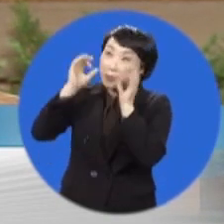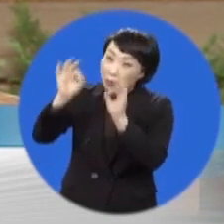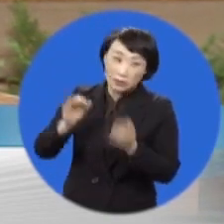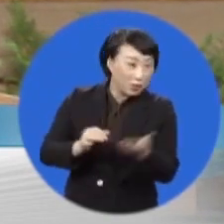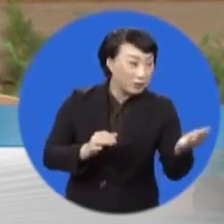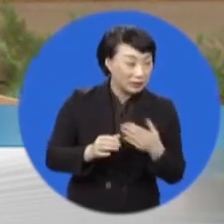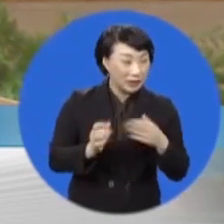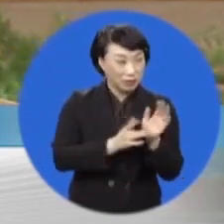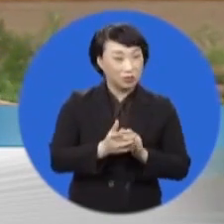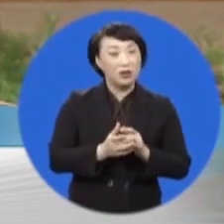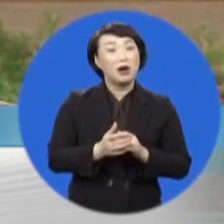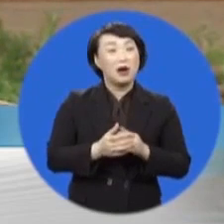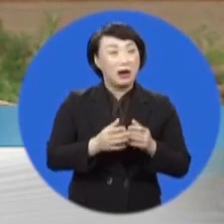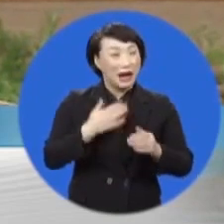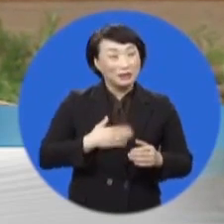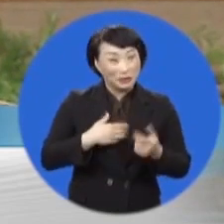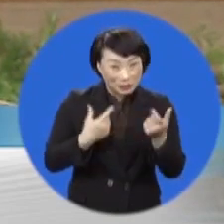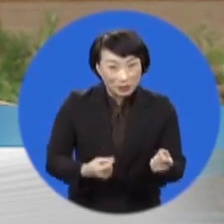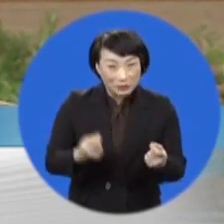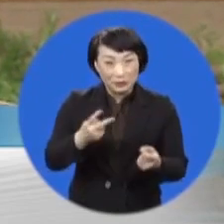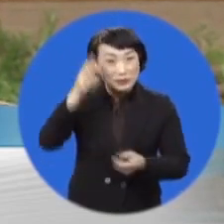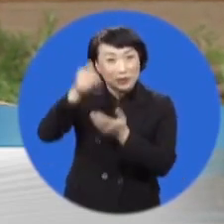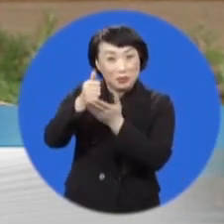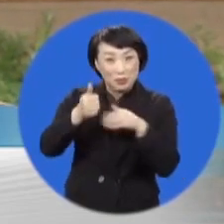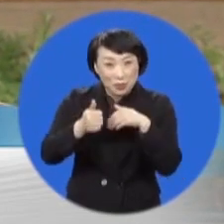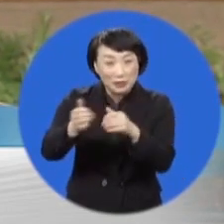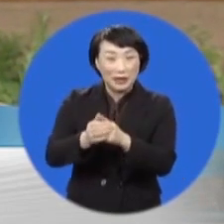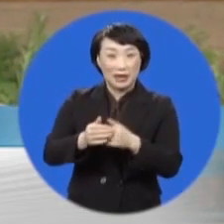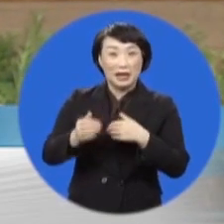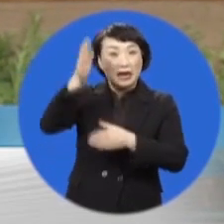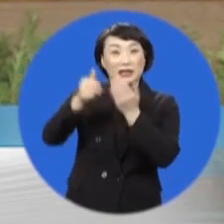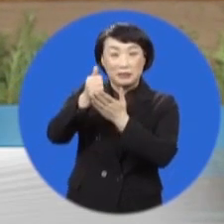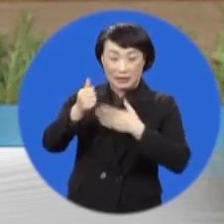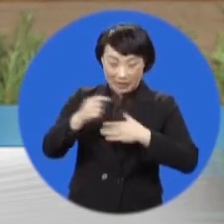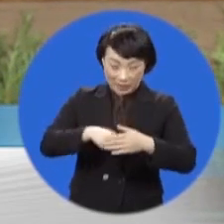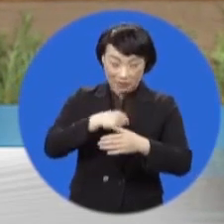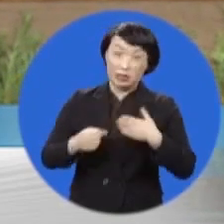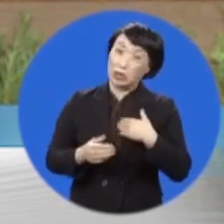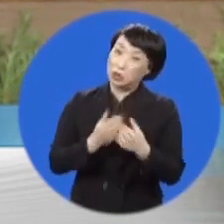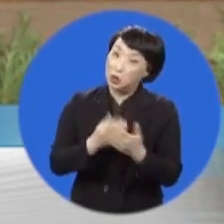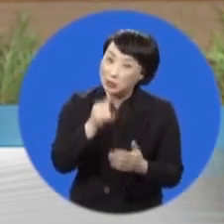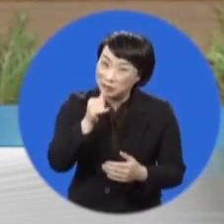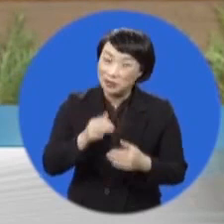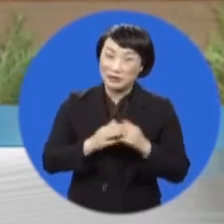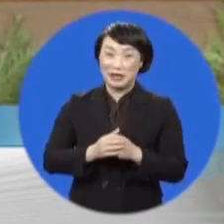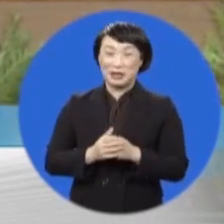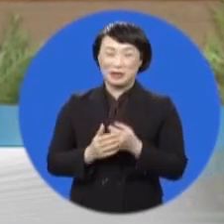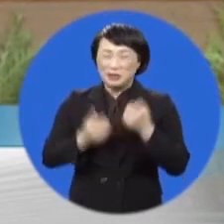아니라 송 용 을 보내서 그 하나님을 내 속에서 스스로 체험 게 해서